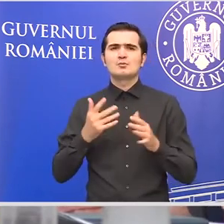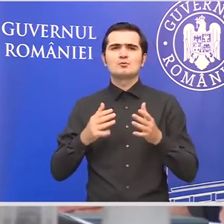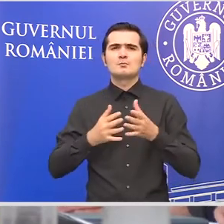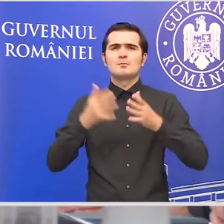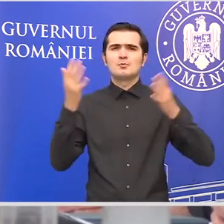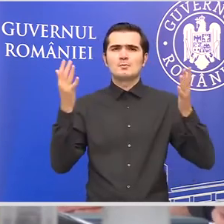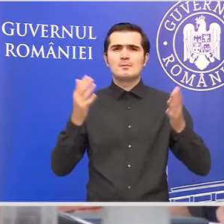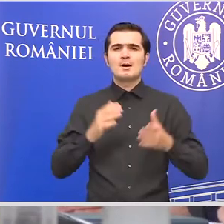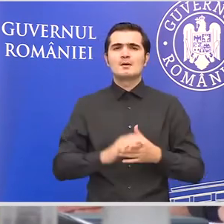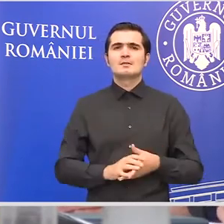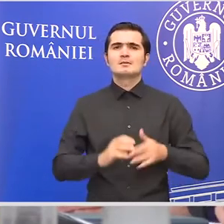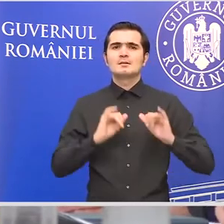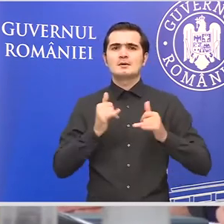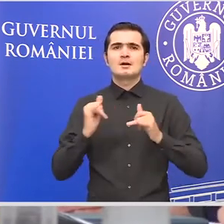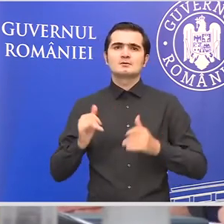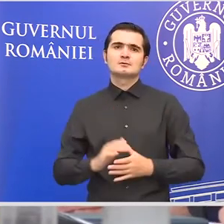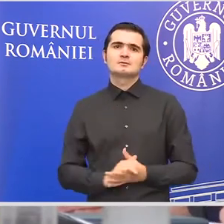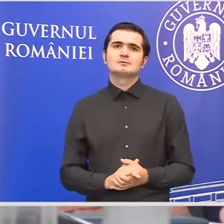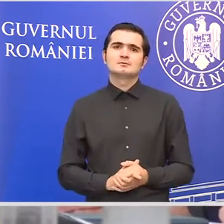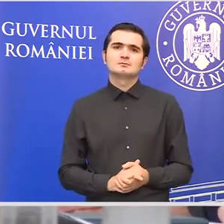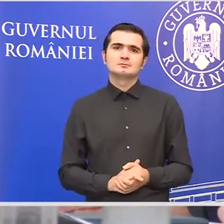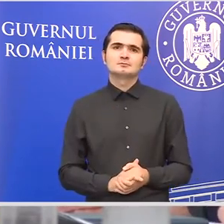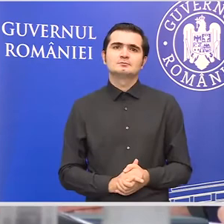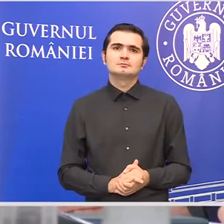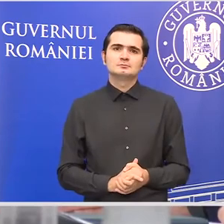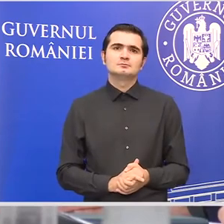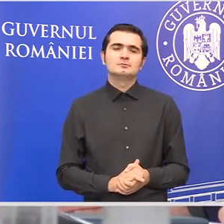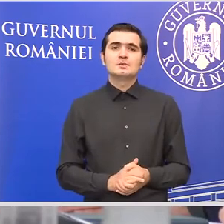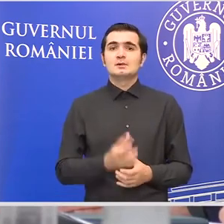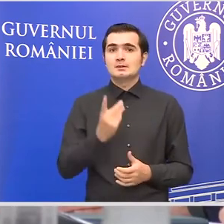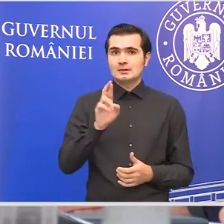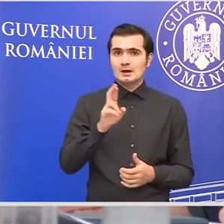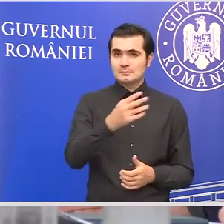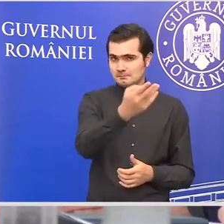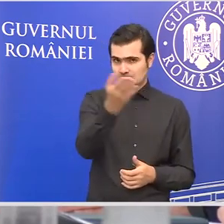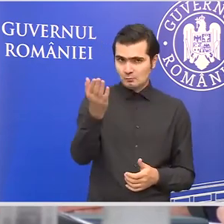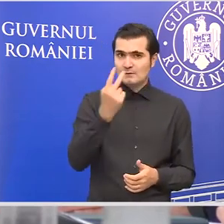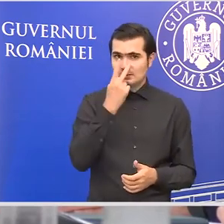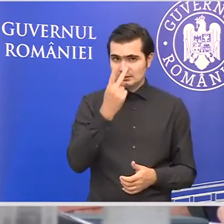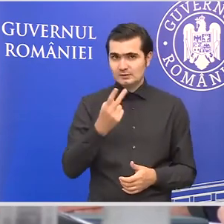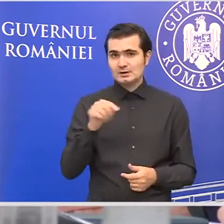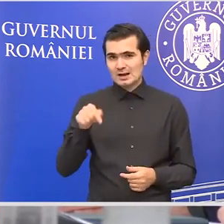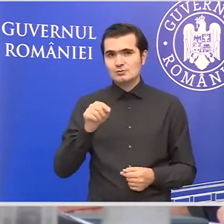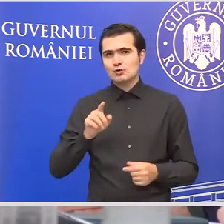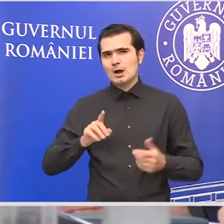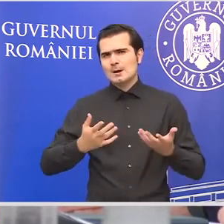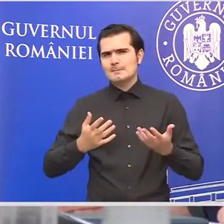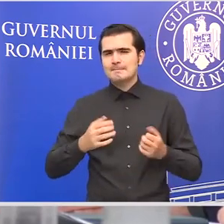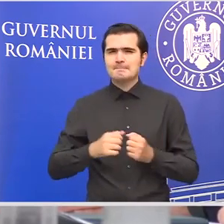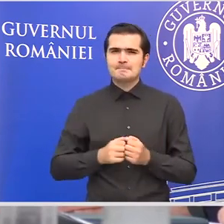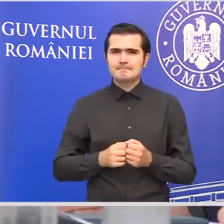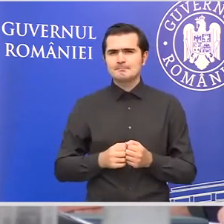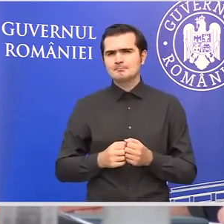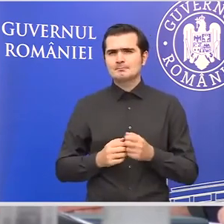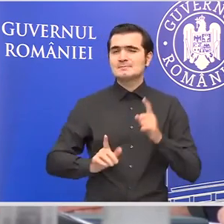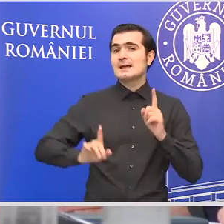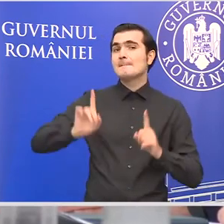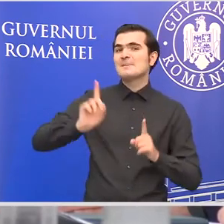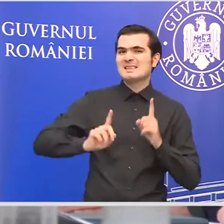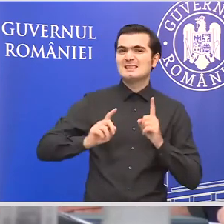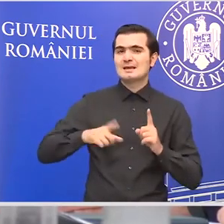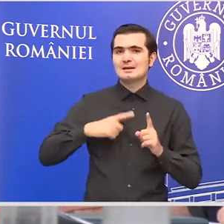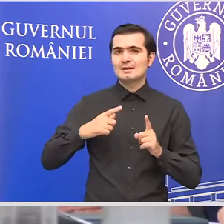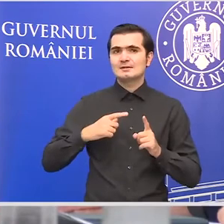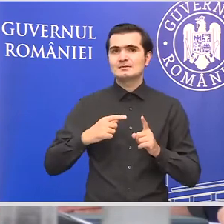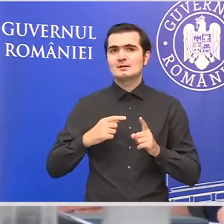cazuri. Numai că, vedeți dumneavoastră, depinde, sigur că aici este o mulțire